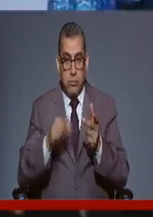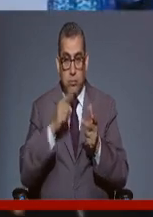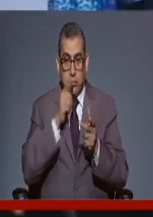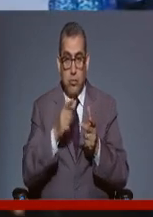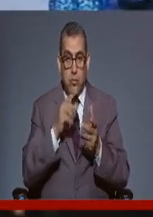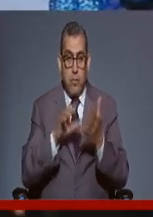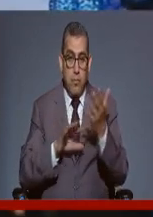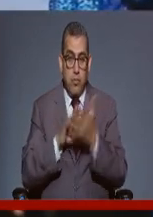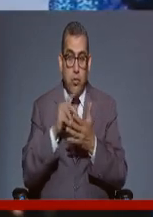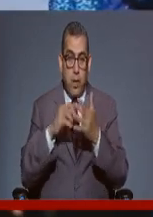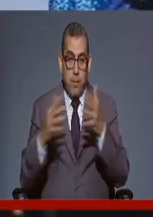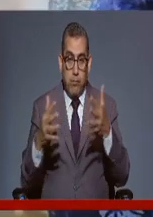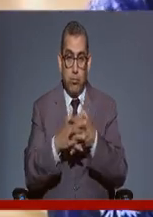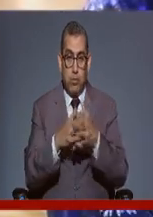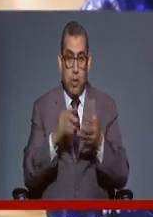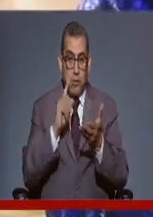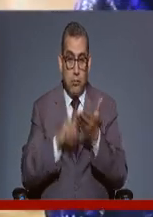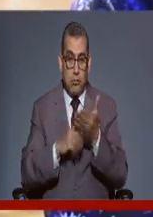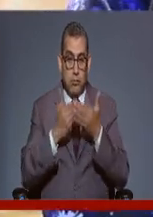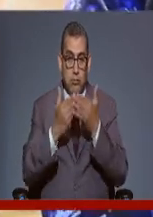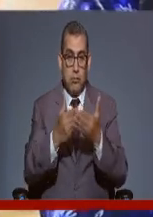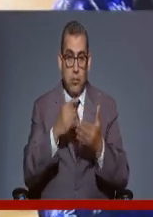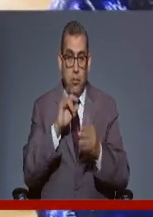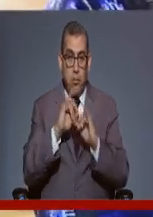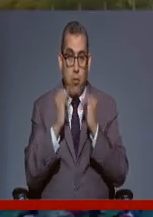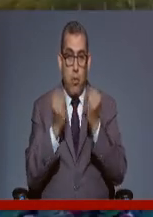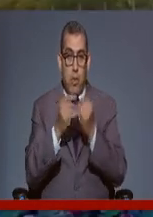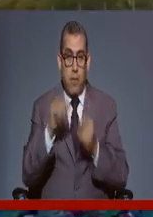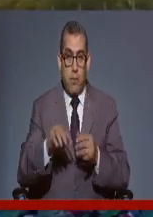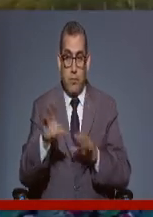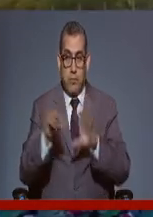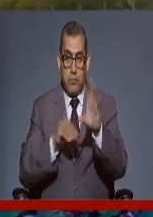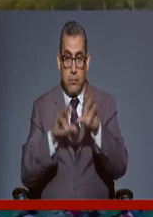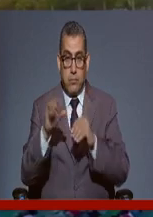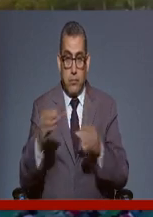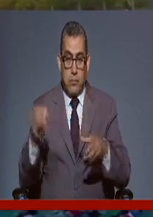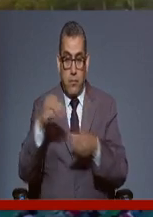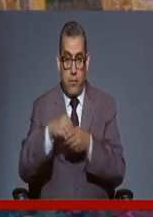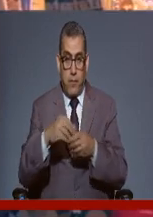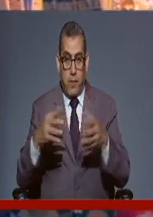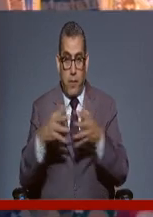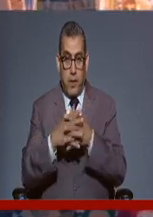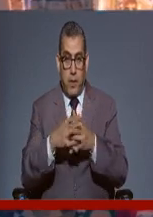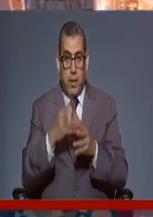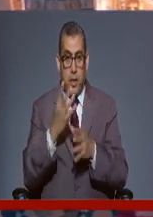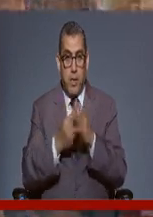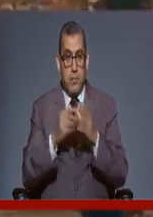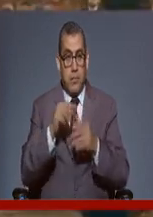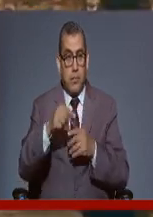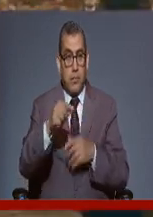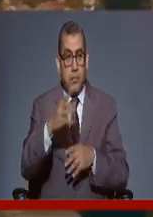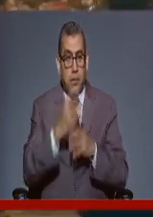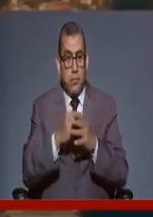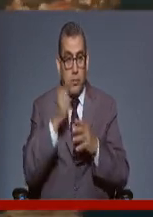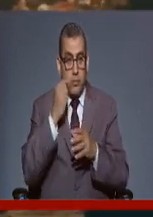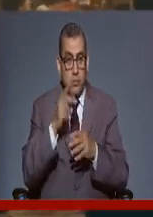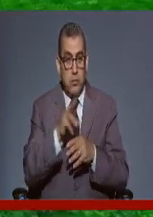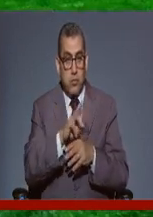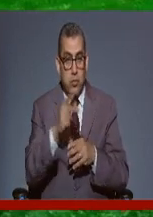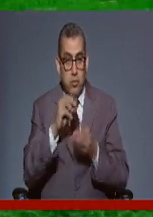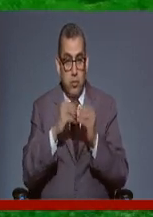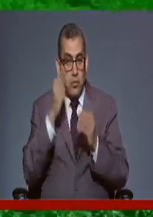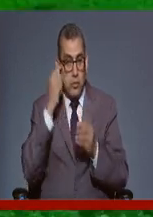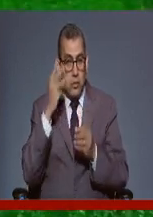المشاركه الايجابيه في خدمه المجتمع وده معناه ان الخصائص السكانيه بتشكل دور محوري في حجم المشكله